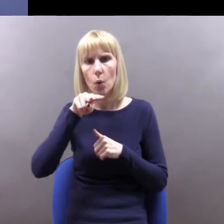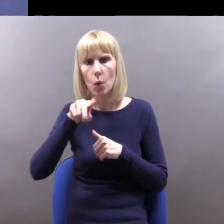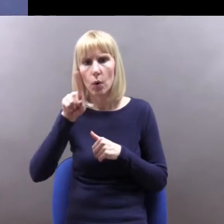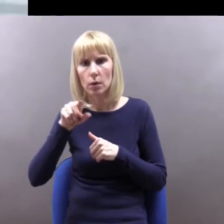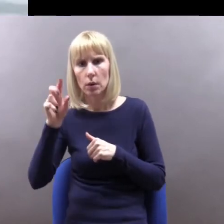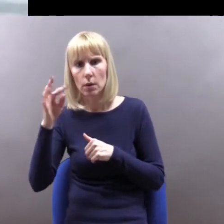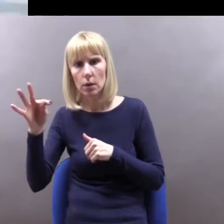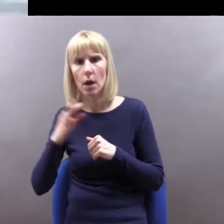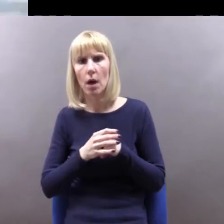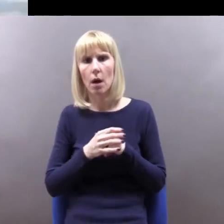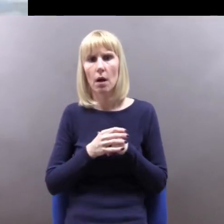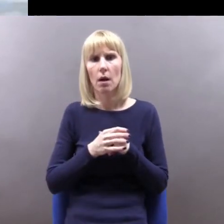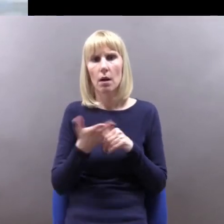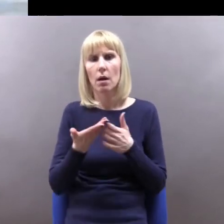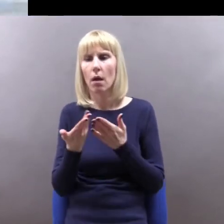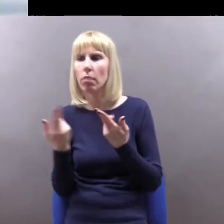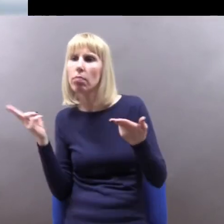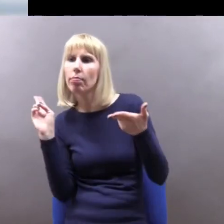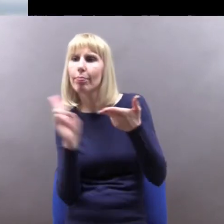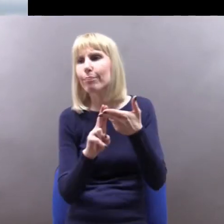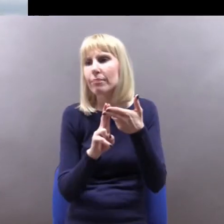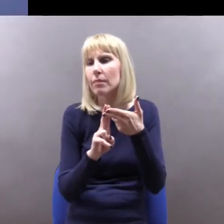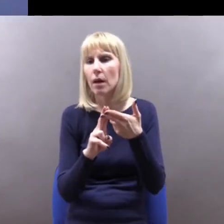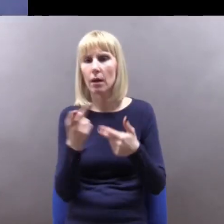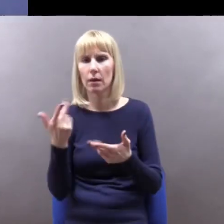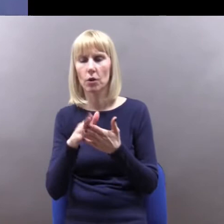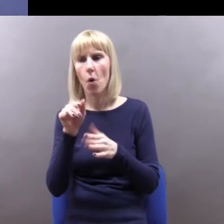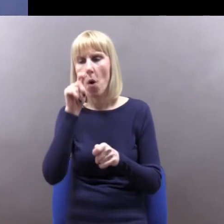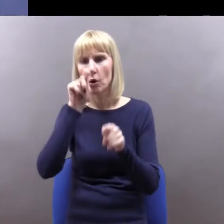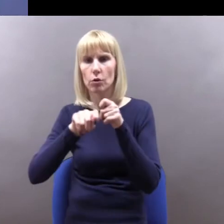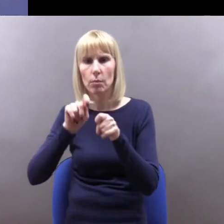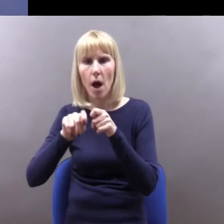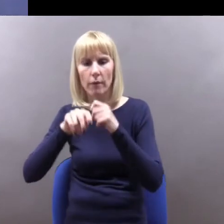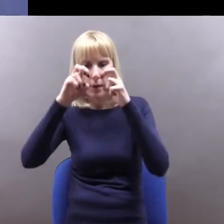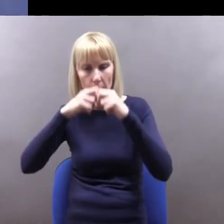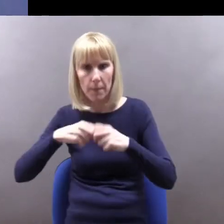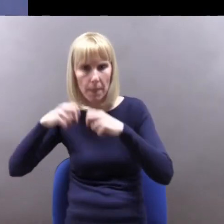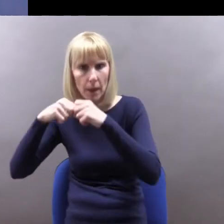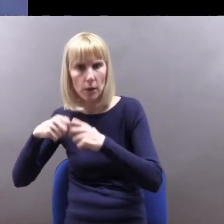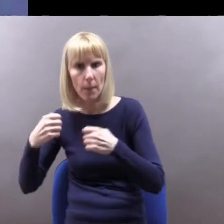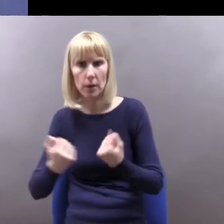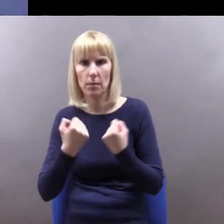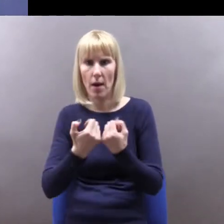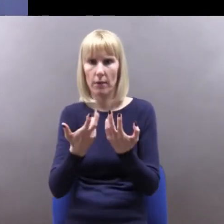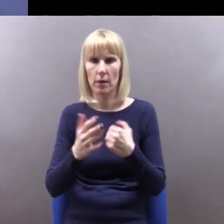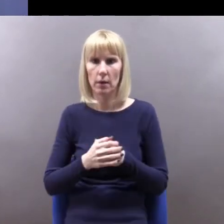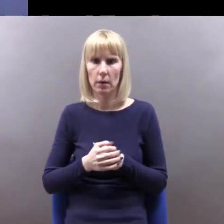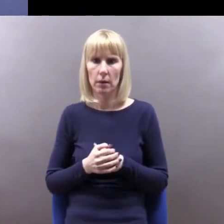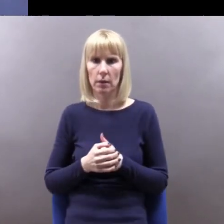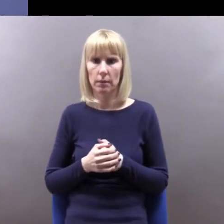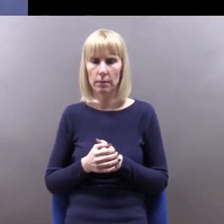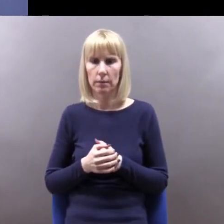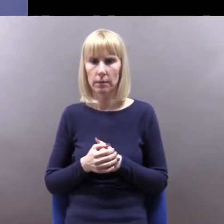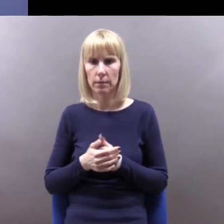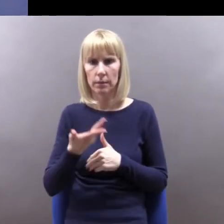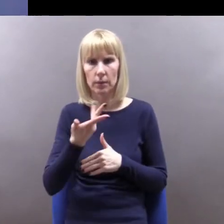Technicznego. Nakleja naklejkę, ja nie wiem, czy sprawdza. No. Sprawdza i ma to urządzenie być sprawne. To nie ma takiej